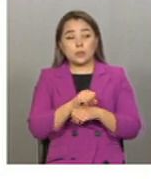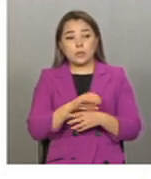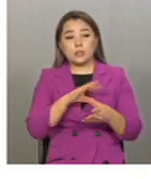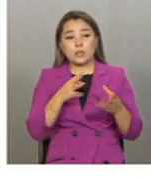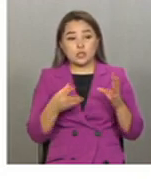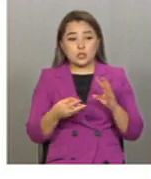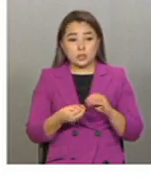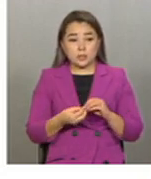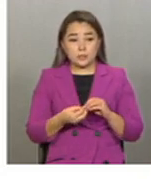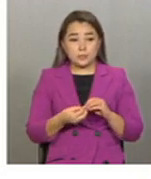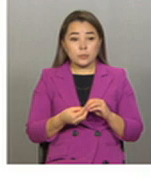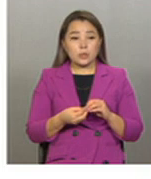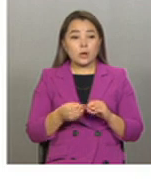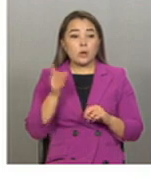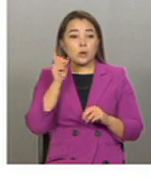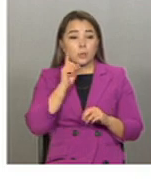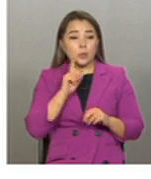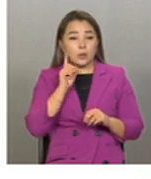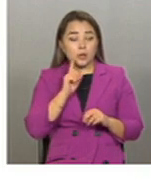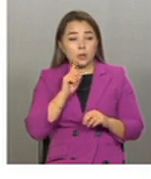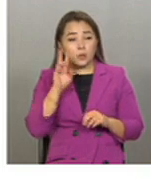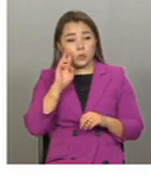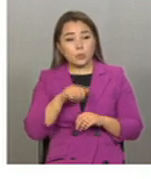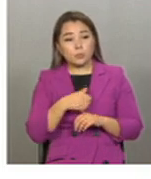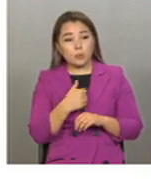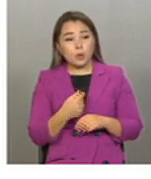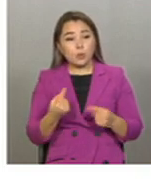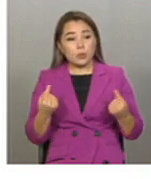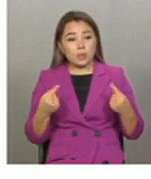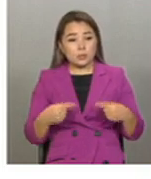нәтижесінде уақытша үкімет құлады.